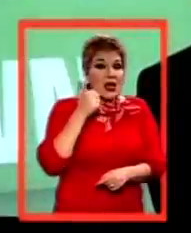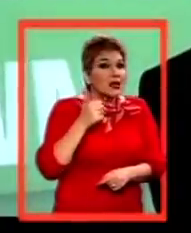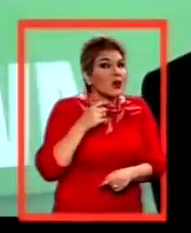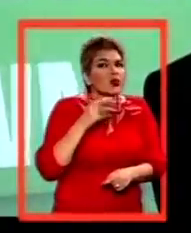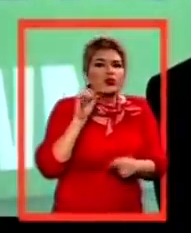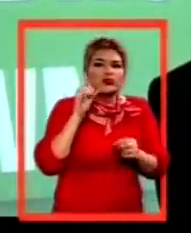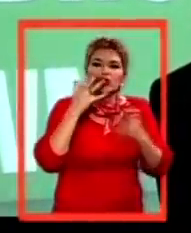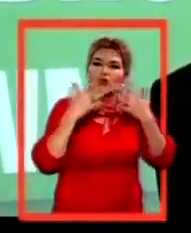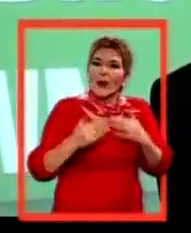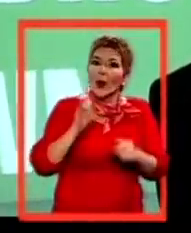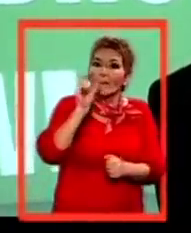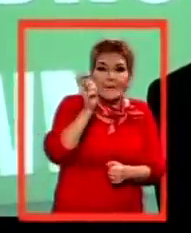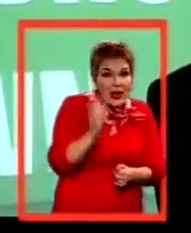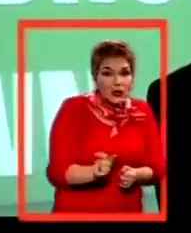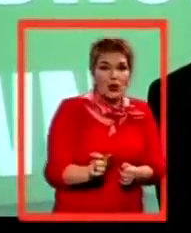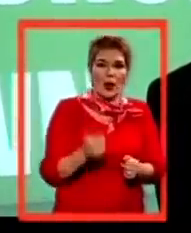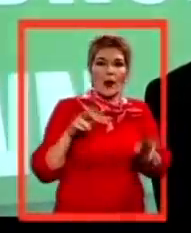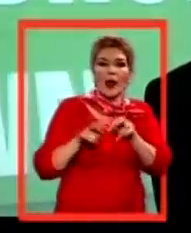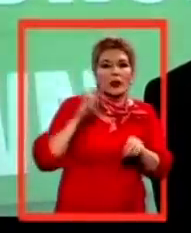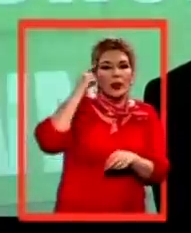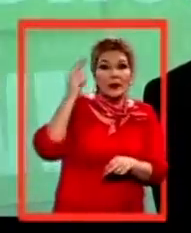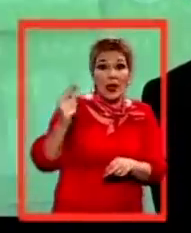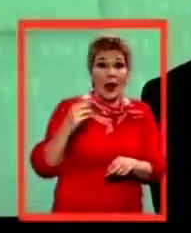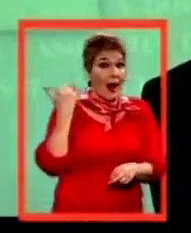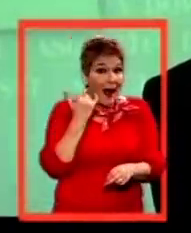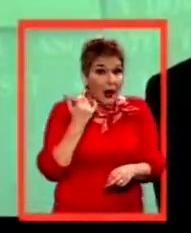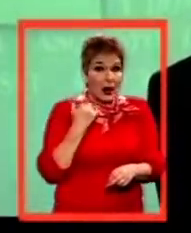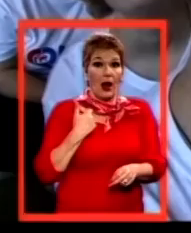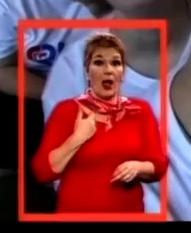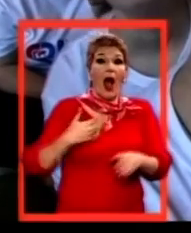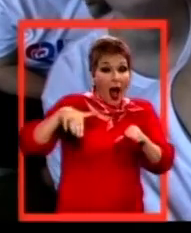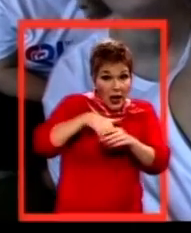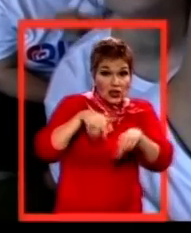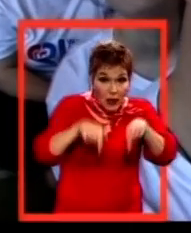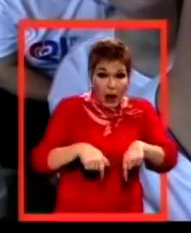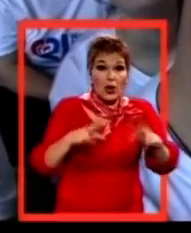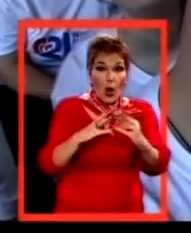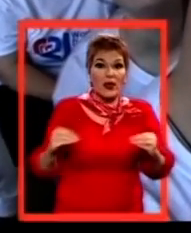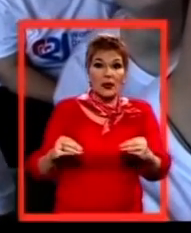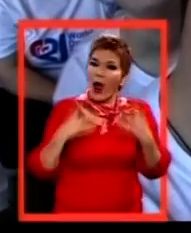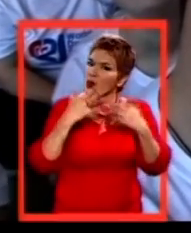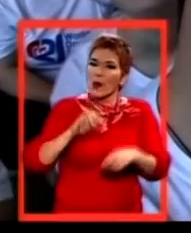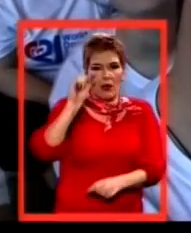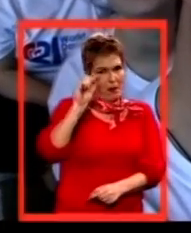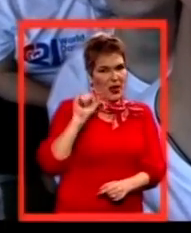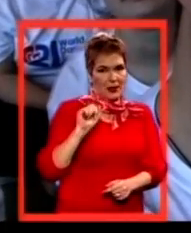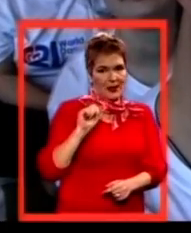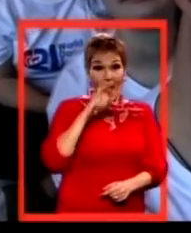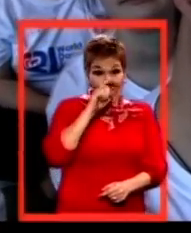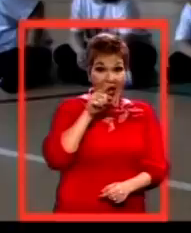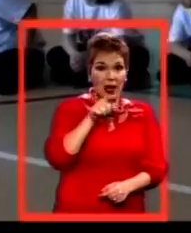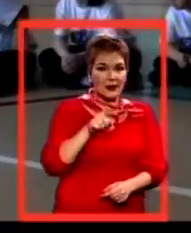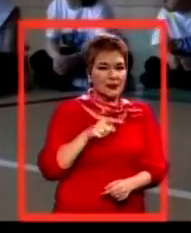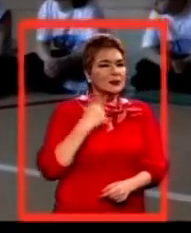exemple de persoane cu sindrom Down care sunt angajate în România. Șerban este un